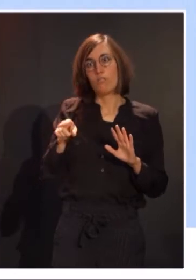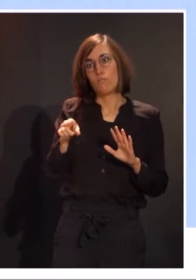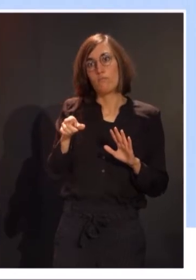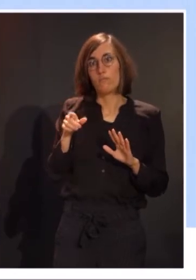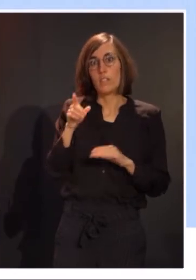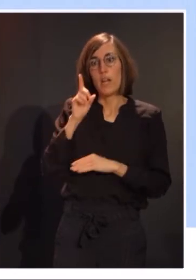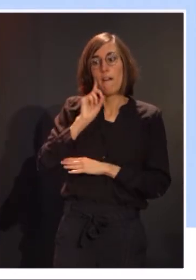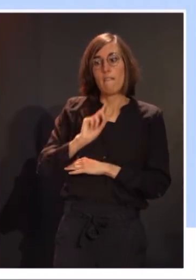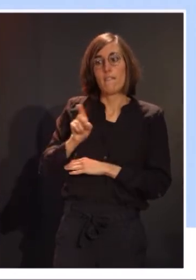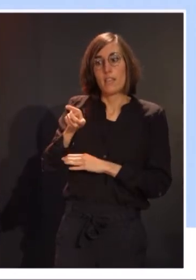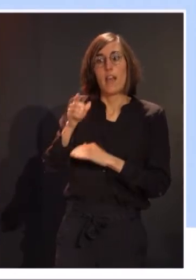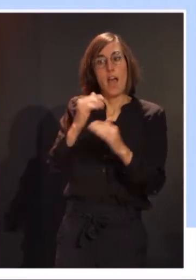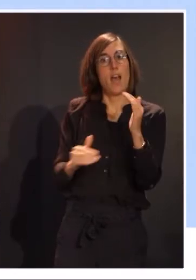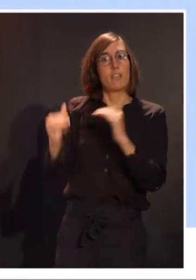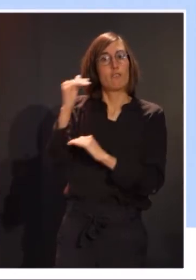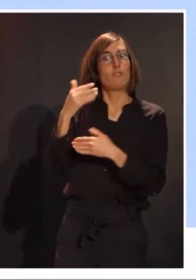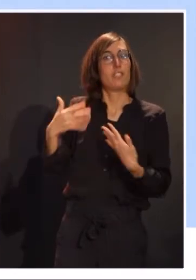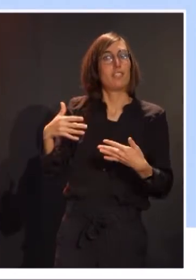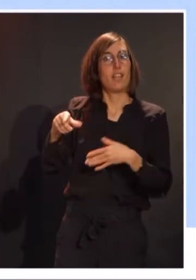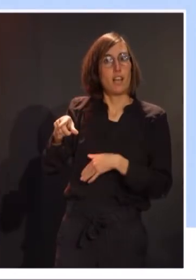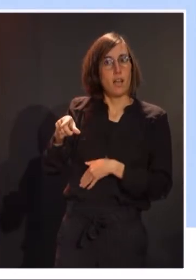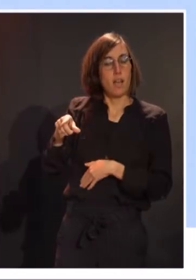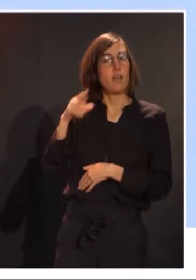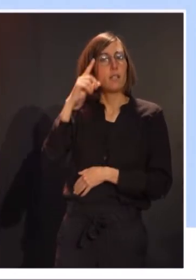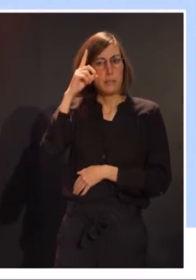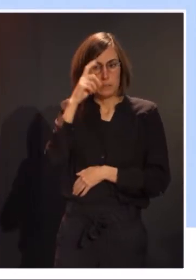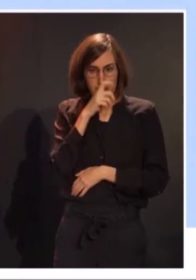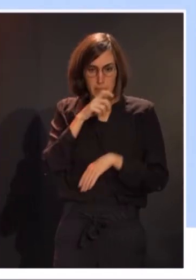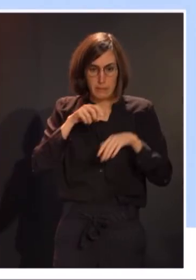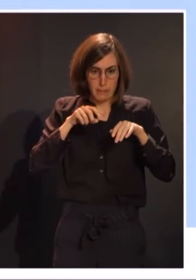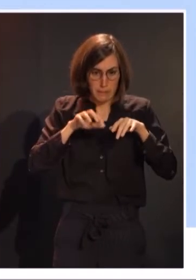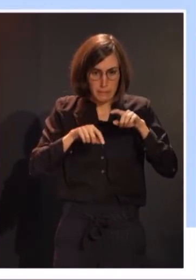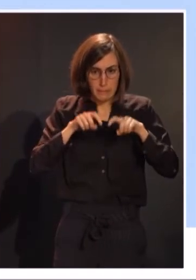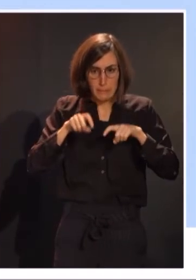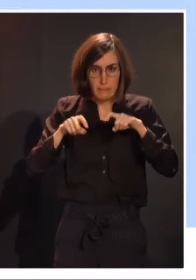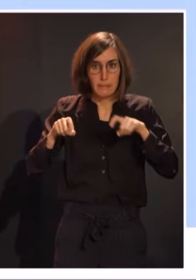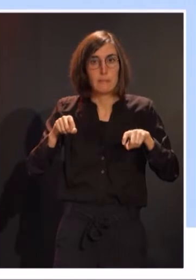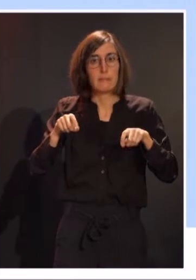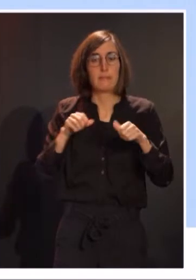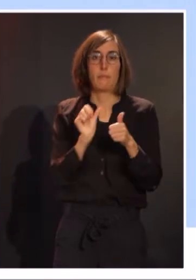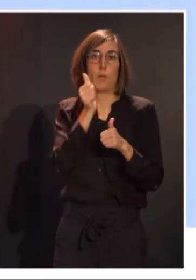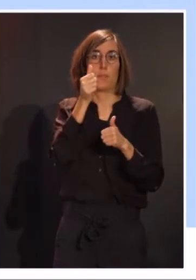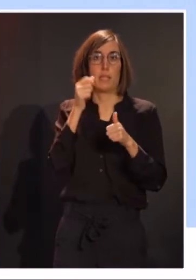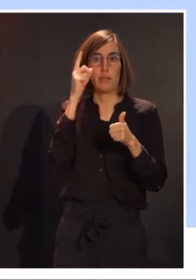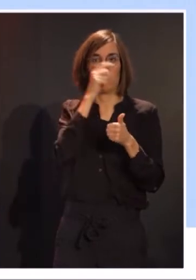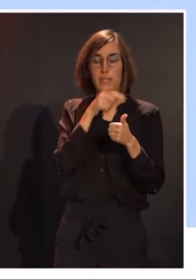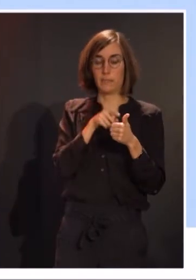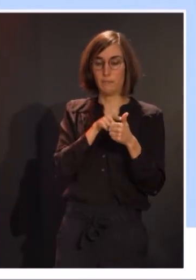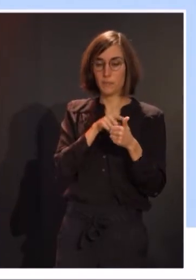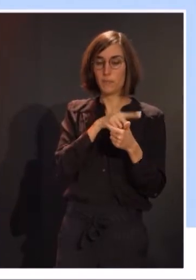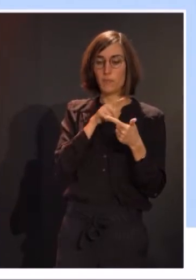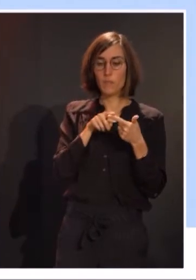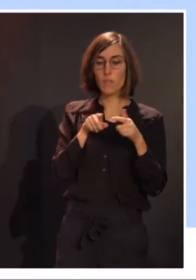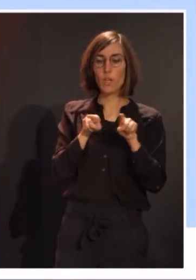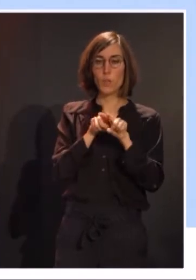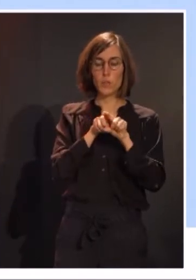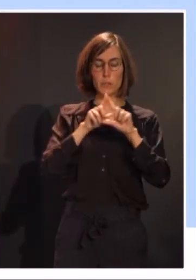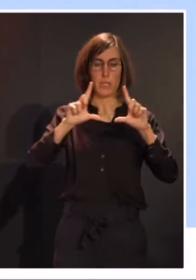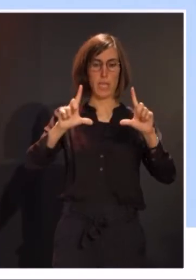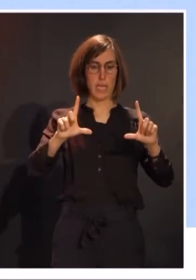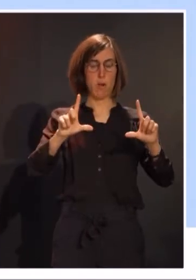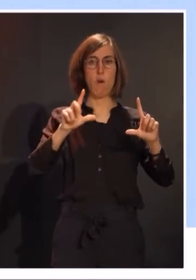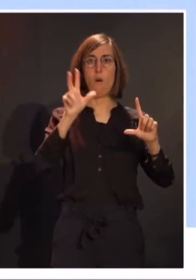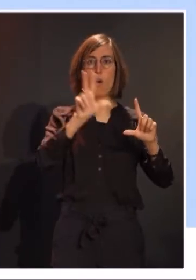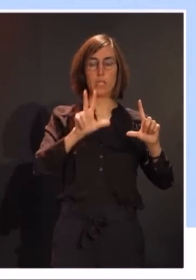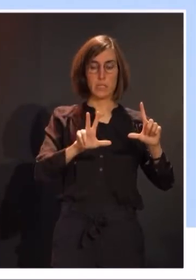des difficultés pour taper à l'ordinateur. Le fait de gérer aussi l'écran d'ordinateur, le clavier et la